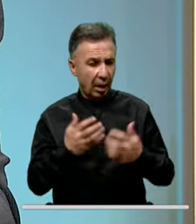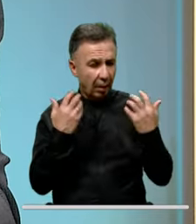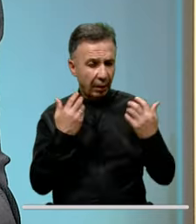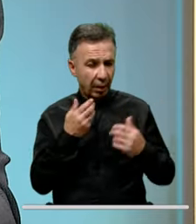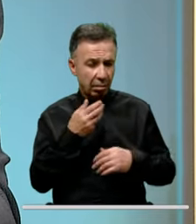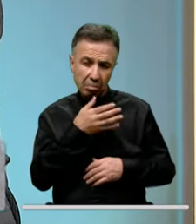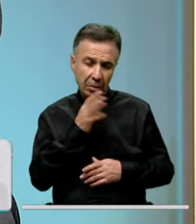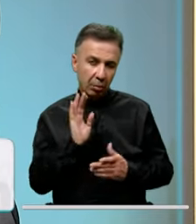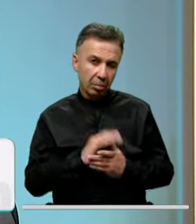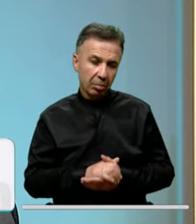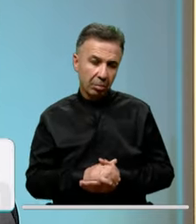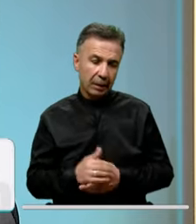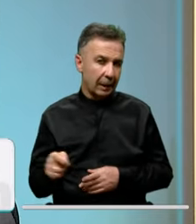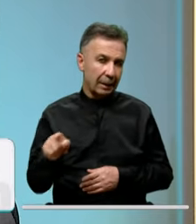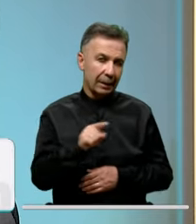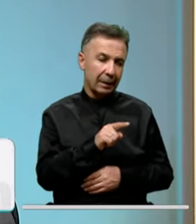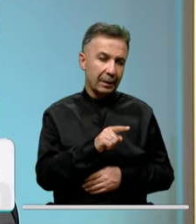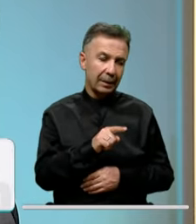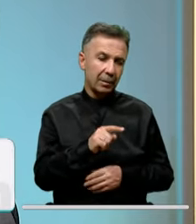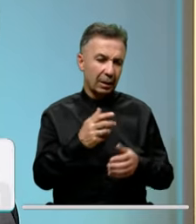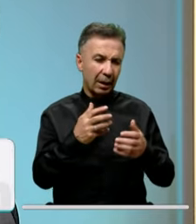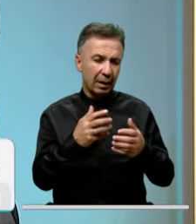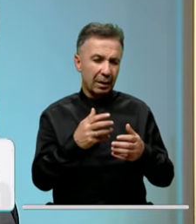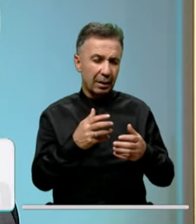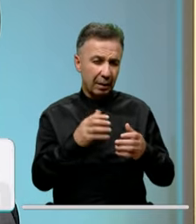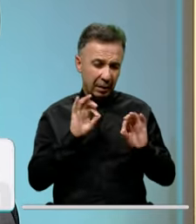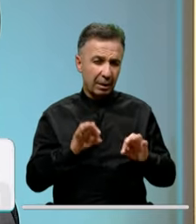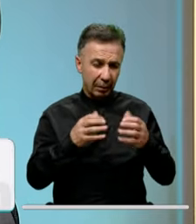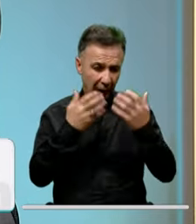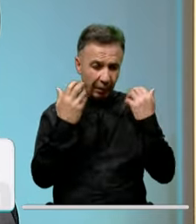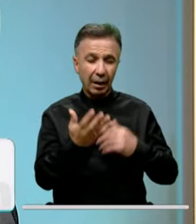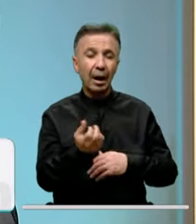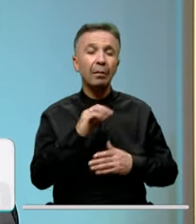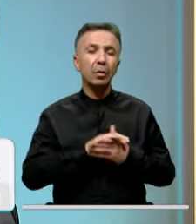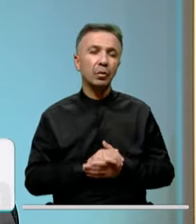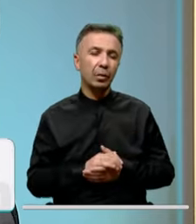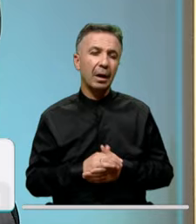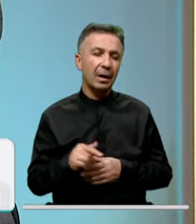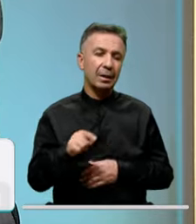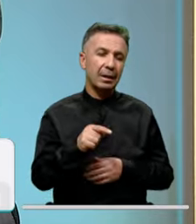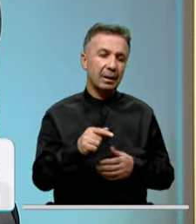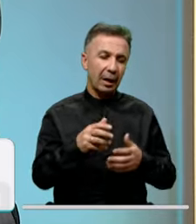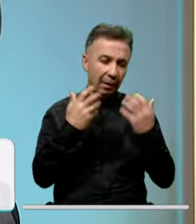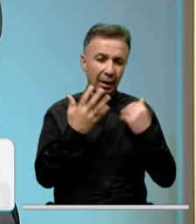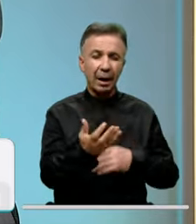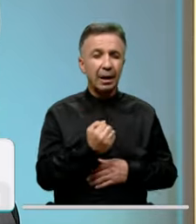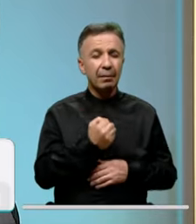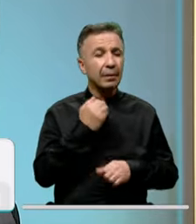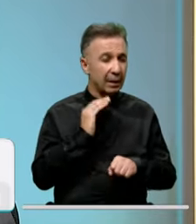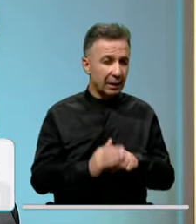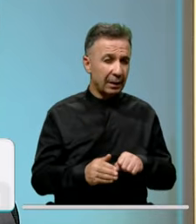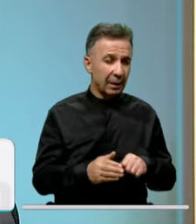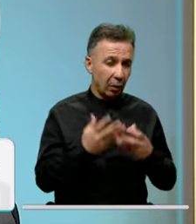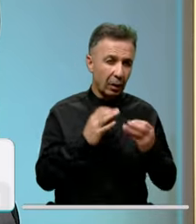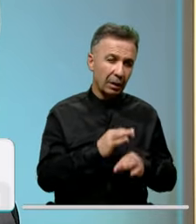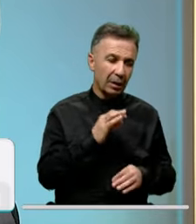belli değil, siz henüz kurban almıyorsunuz. Siz kurbanı alıp kesecek olan kişiye benim